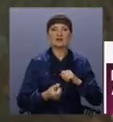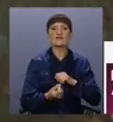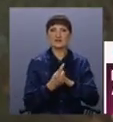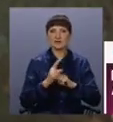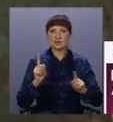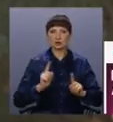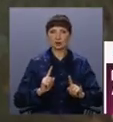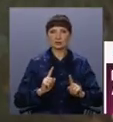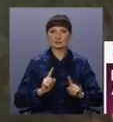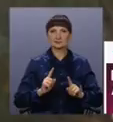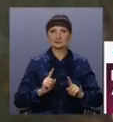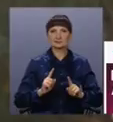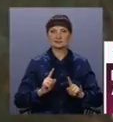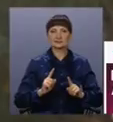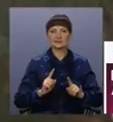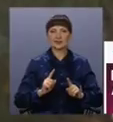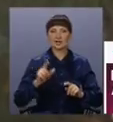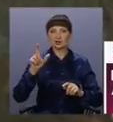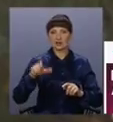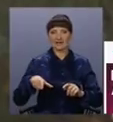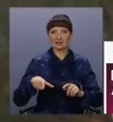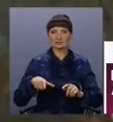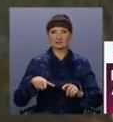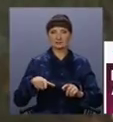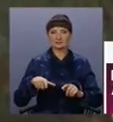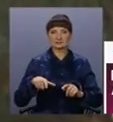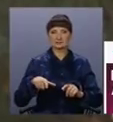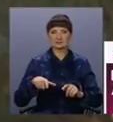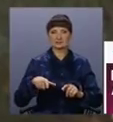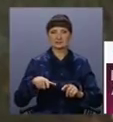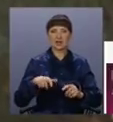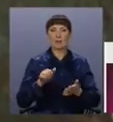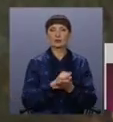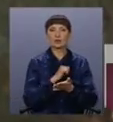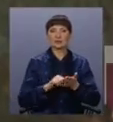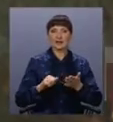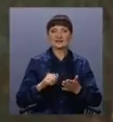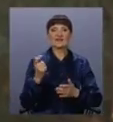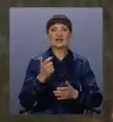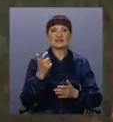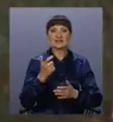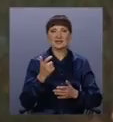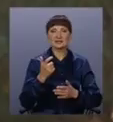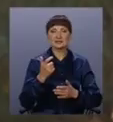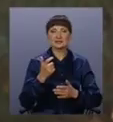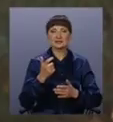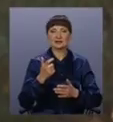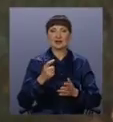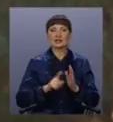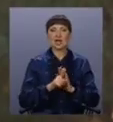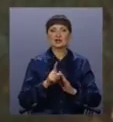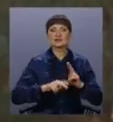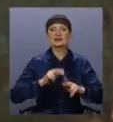что господин ну по документация владелец иллюзию биржан начал